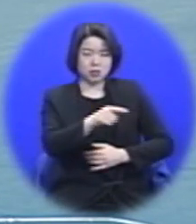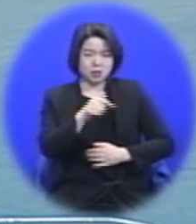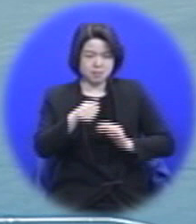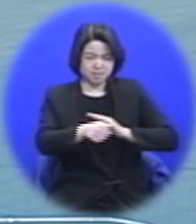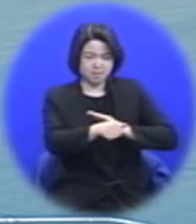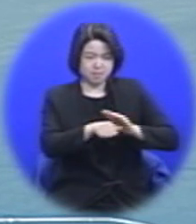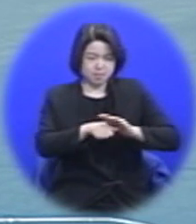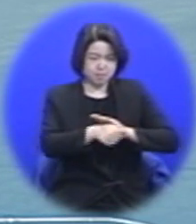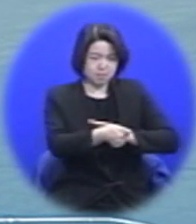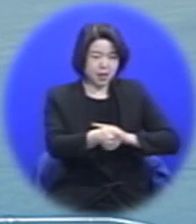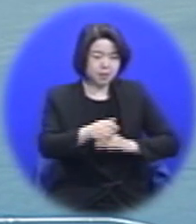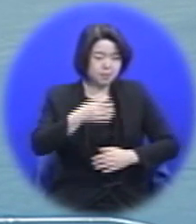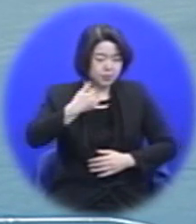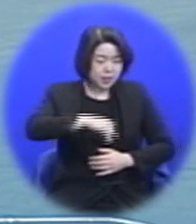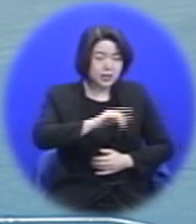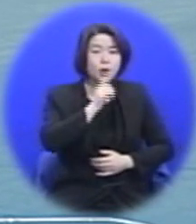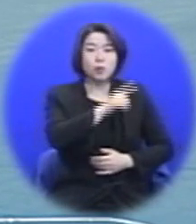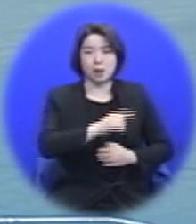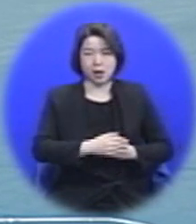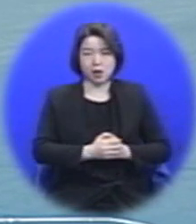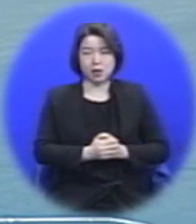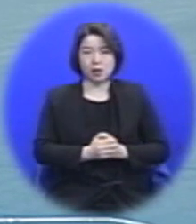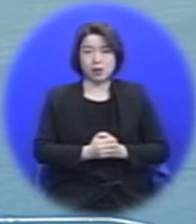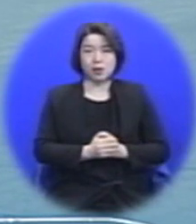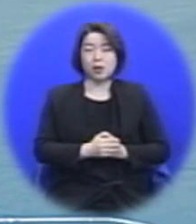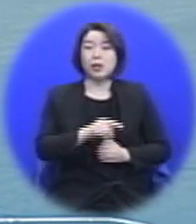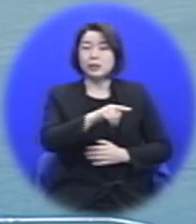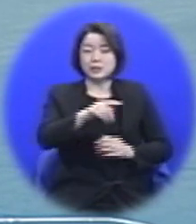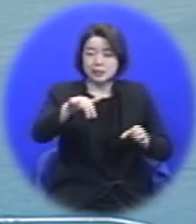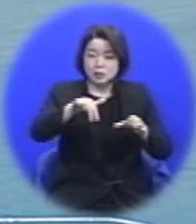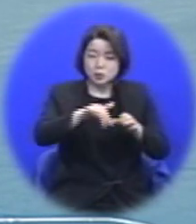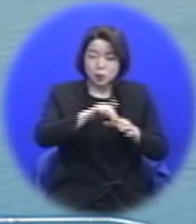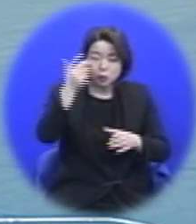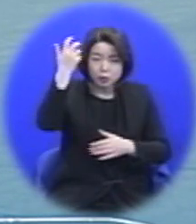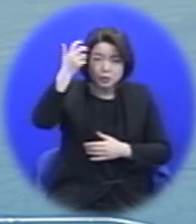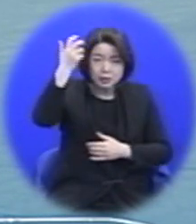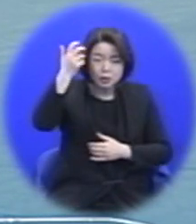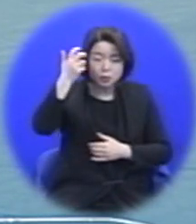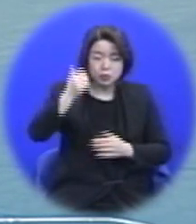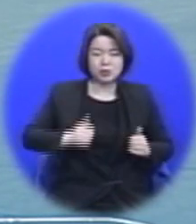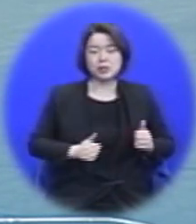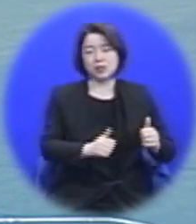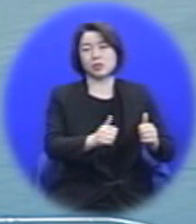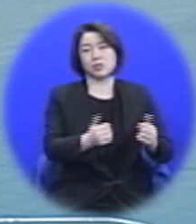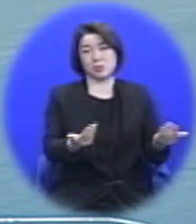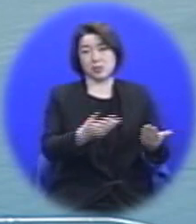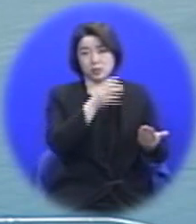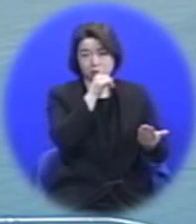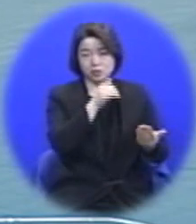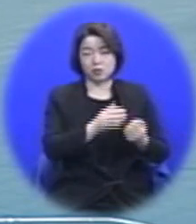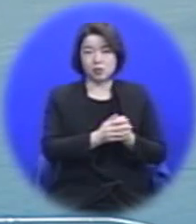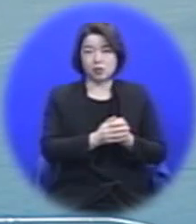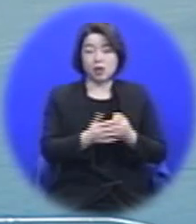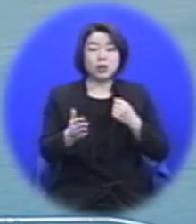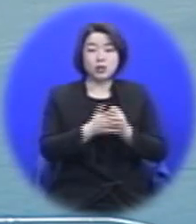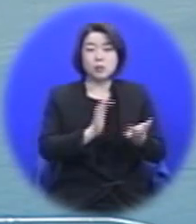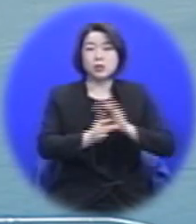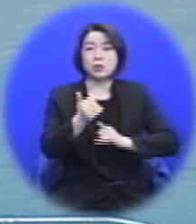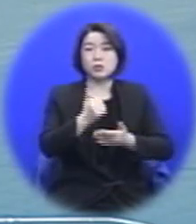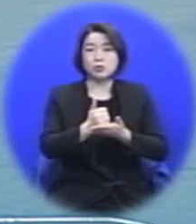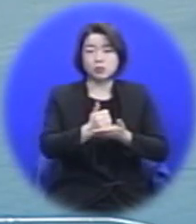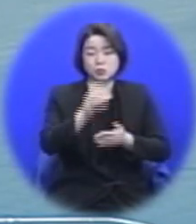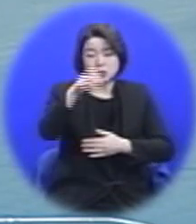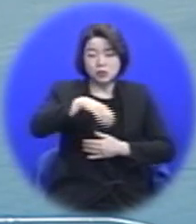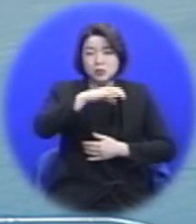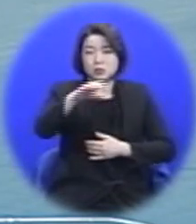그랬습니다. 그들의 열심은 종교적인 영으로 하는 열심이었던 것입니다. 그래서 그들은 예수님을 십자가에 못